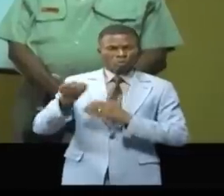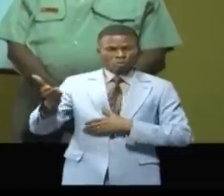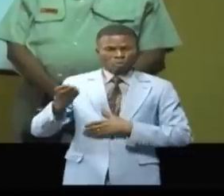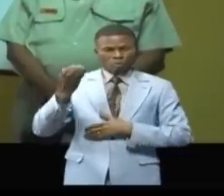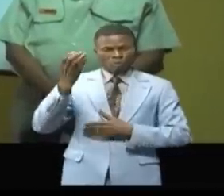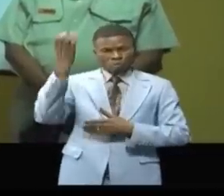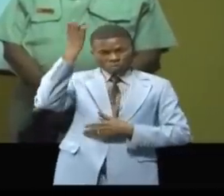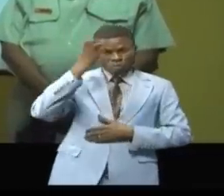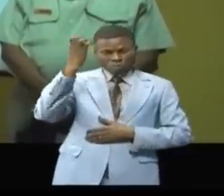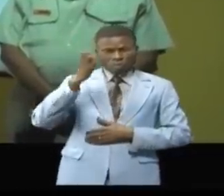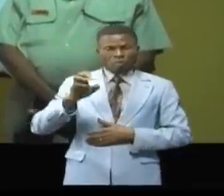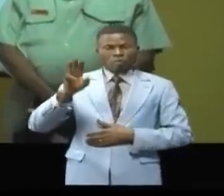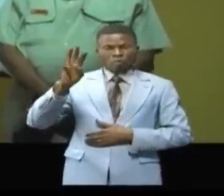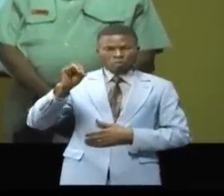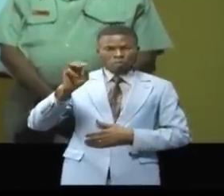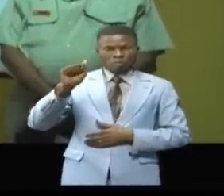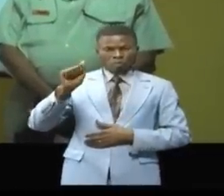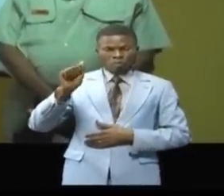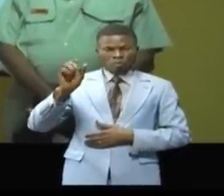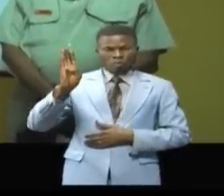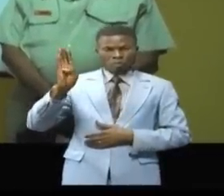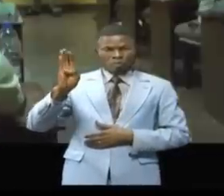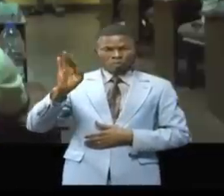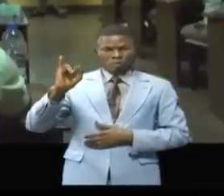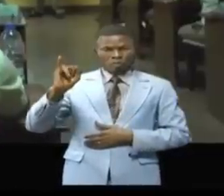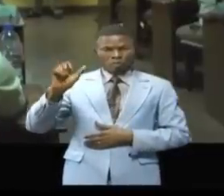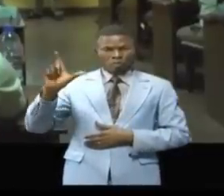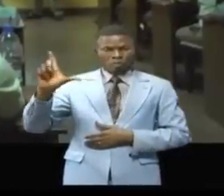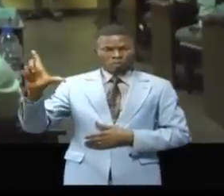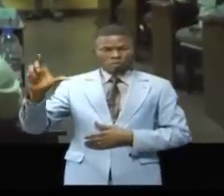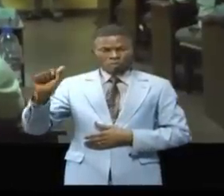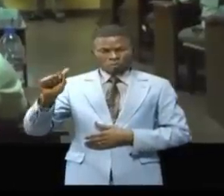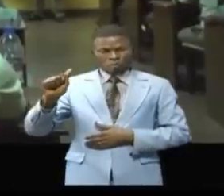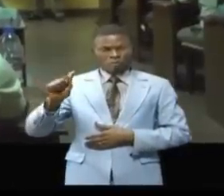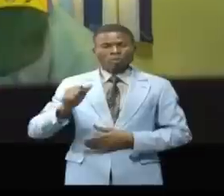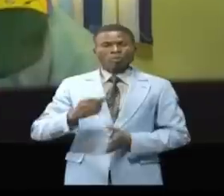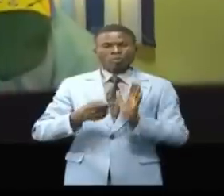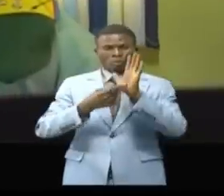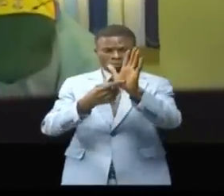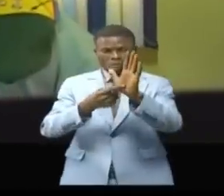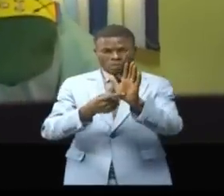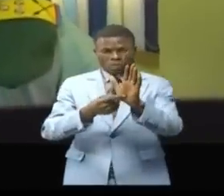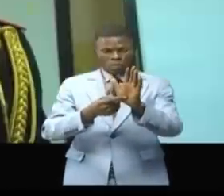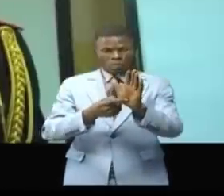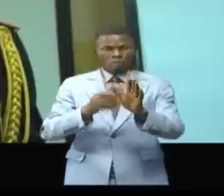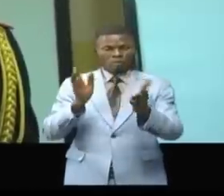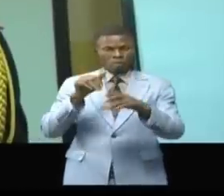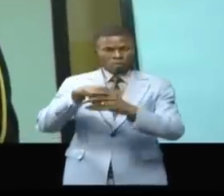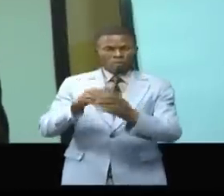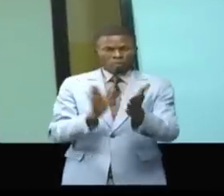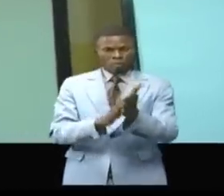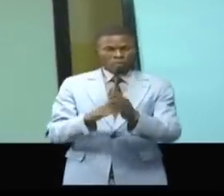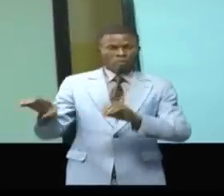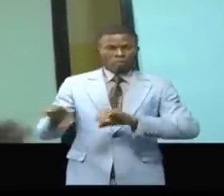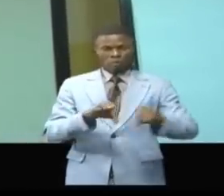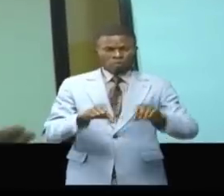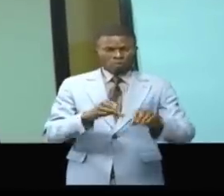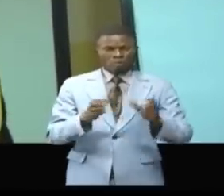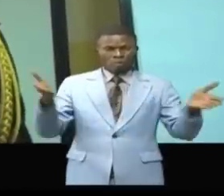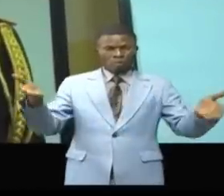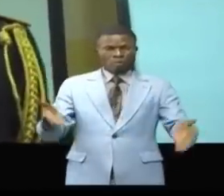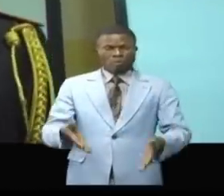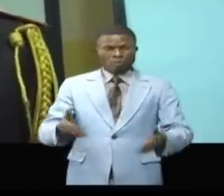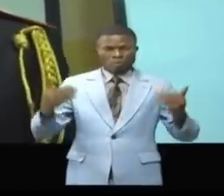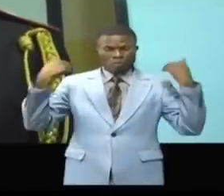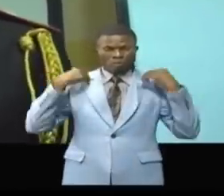général Mabiala a saisi l'opportunité pour présenter le général Elumba aux stagiaires de la 6e promotion de cette école. Cette cérémonie s'est déroulée en présence du